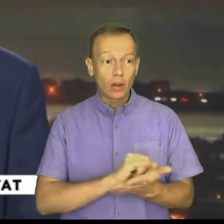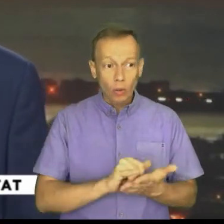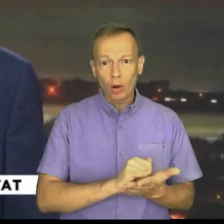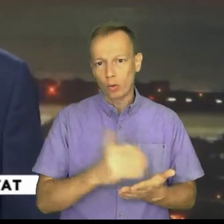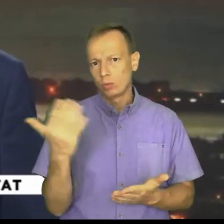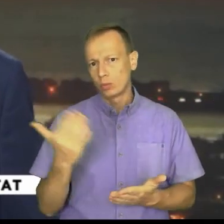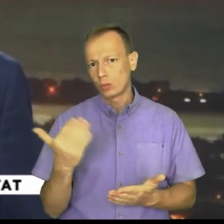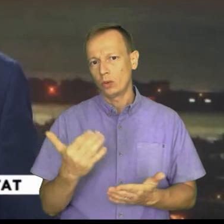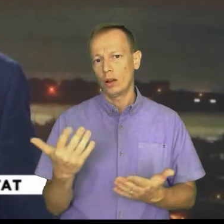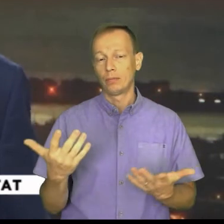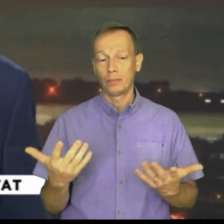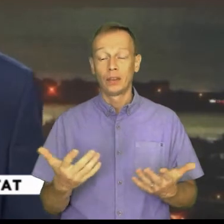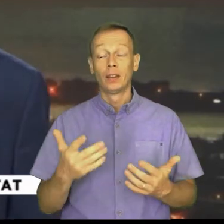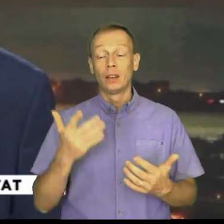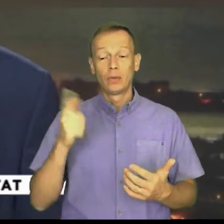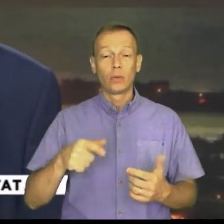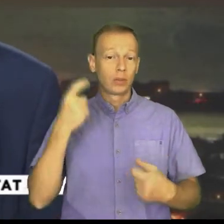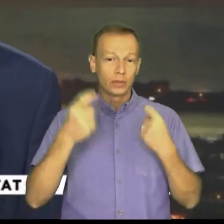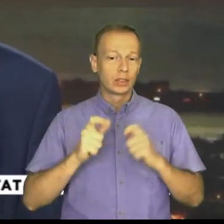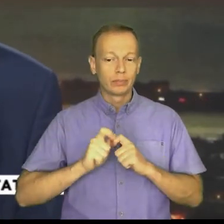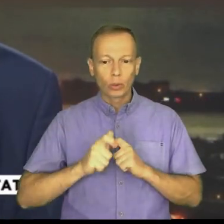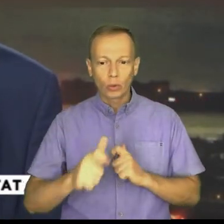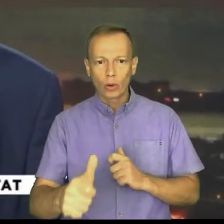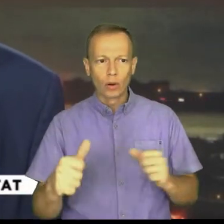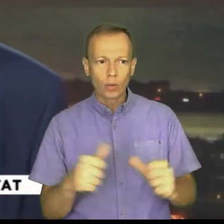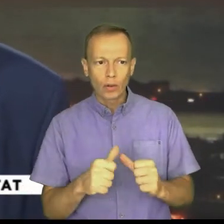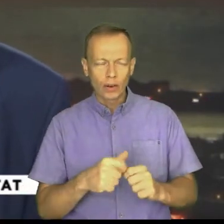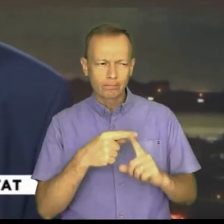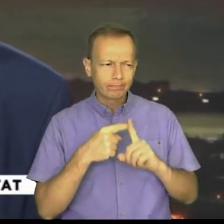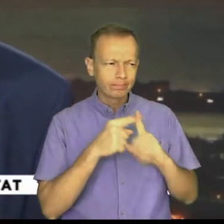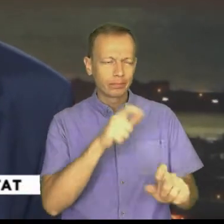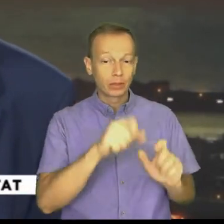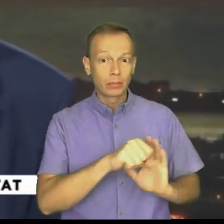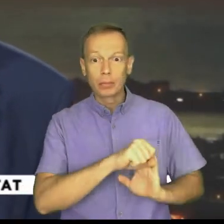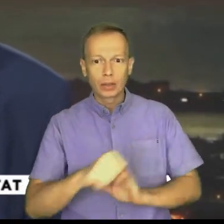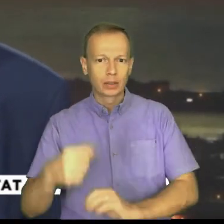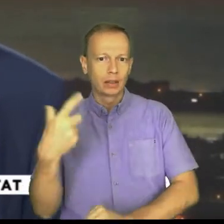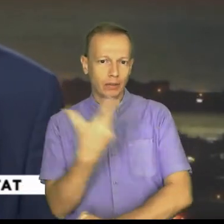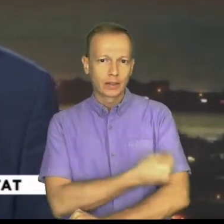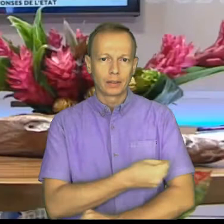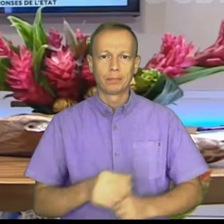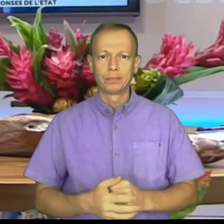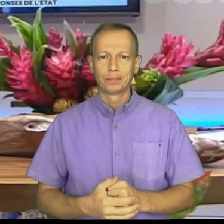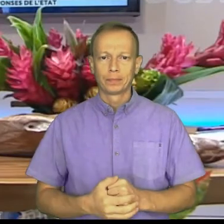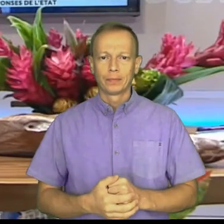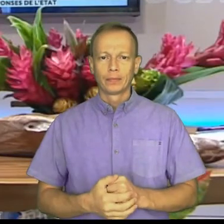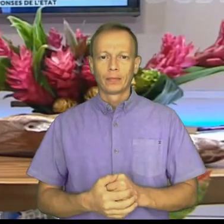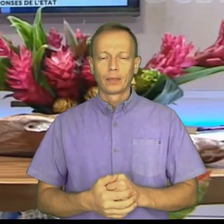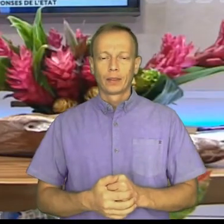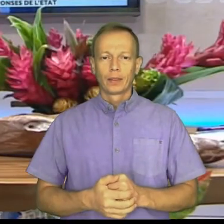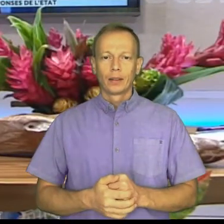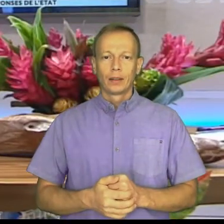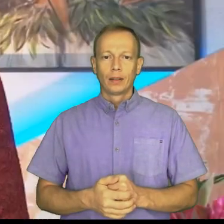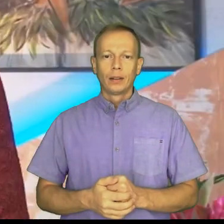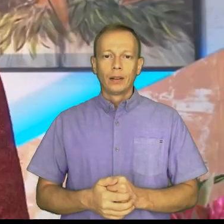sont des points importants, c'est des protocoles que nous devons faire pour cibler les personnes qui doivent être le plus protégées. Et ce